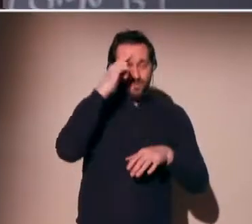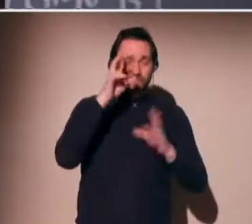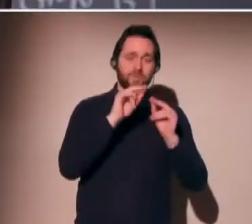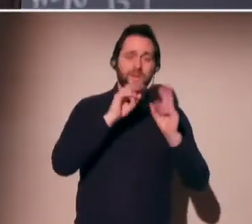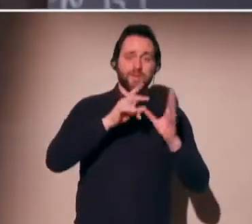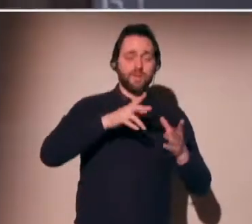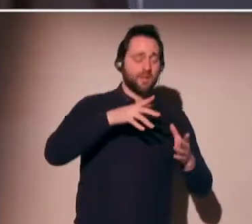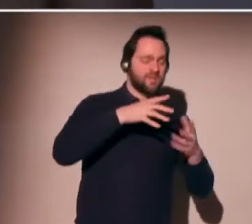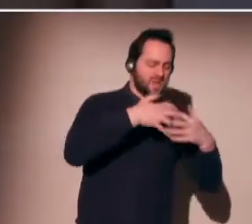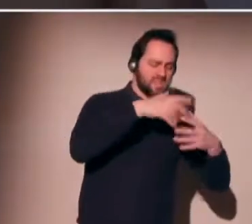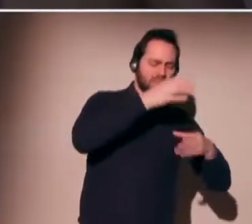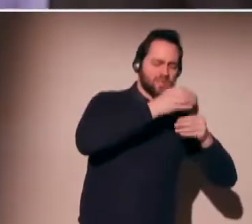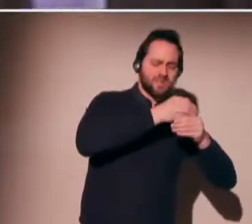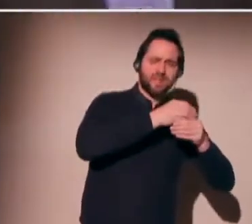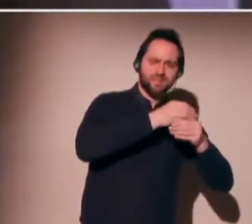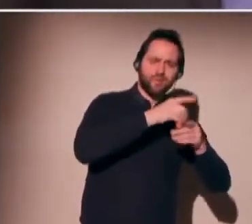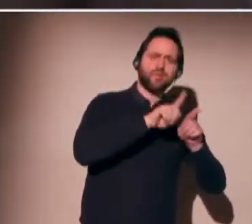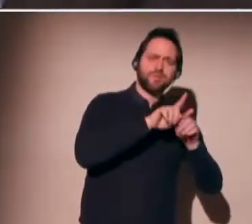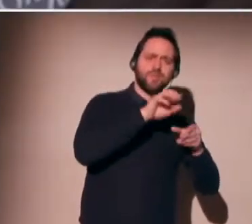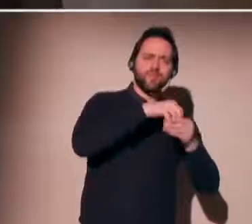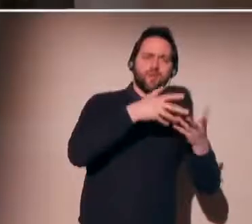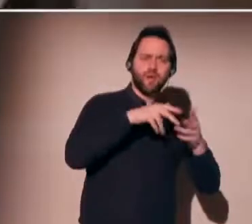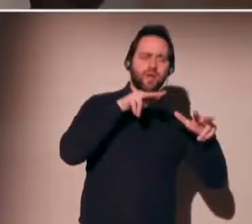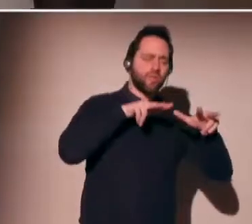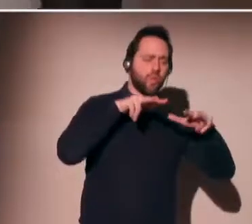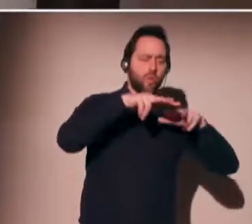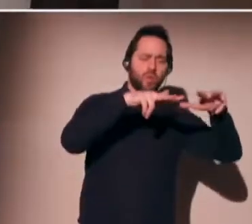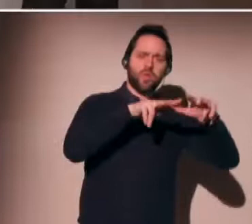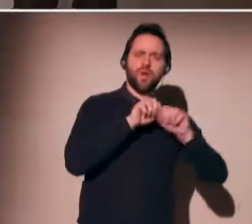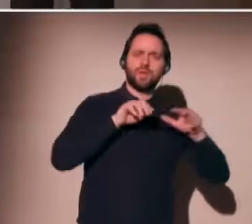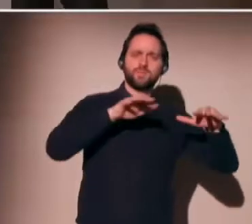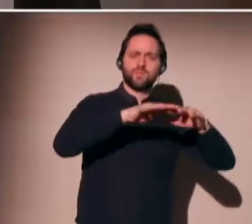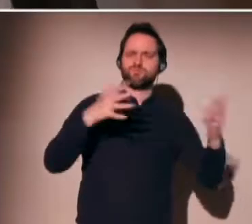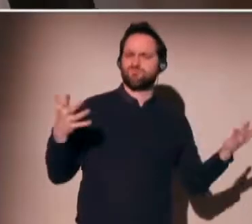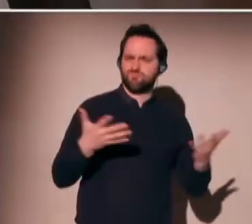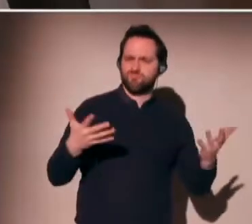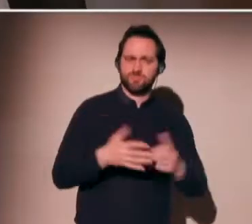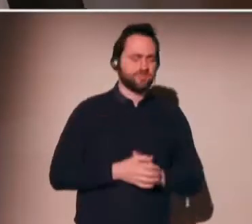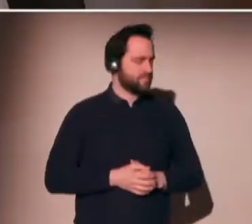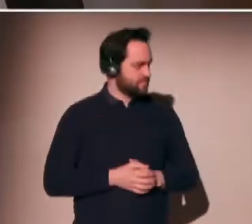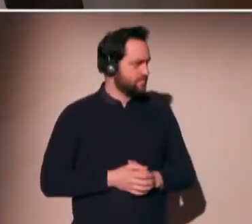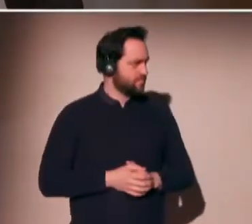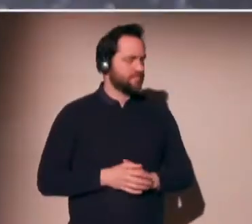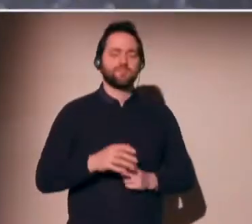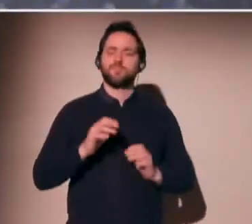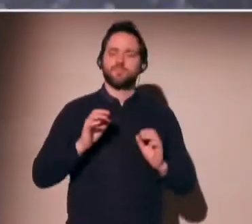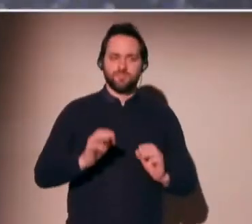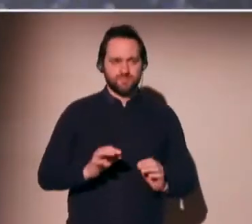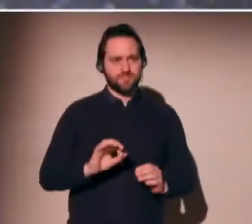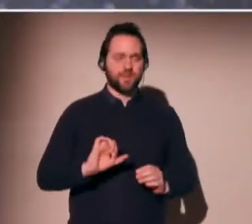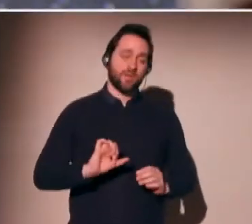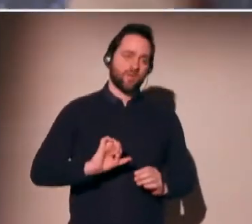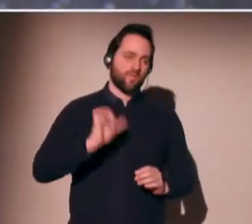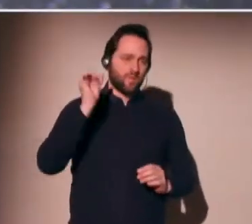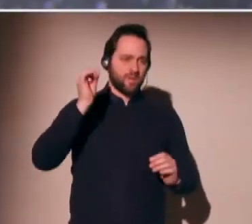Alors, je vais peut-être commencer en essayant un peu de démystifier cette idée un peu étrange d'intelligence